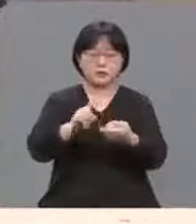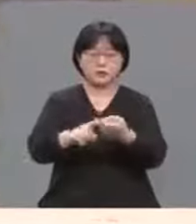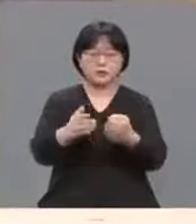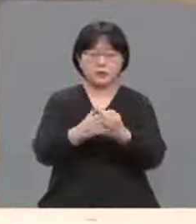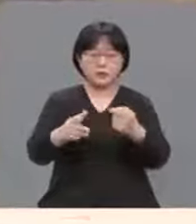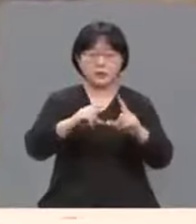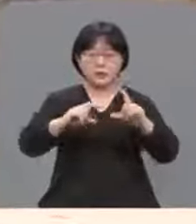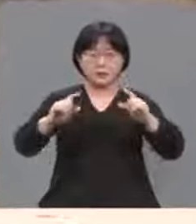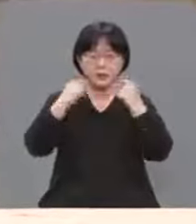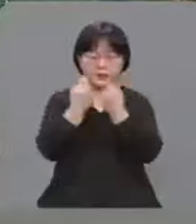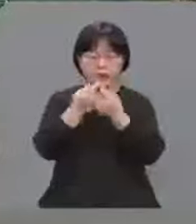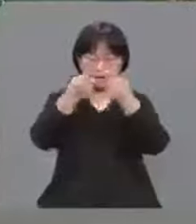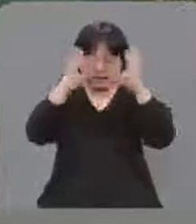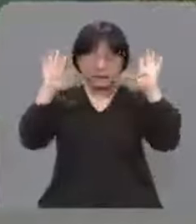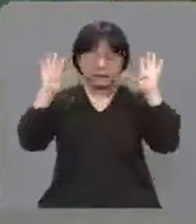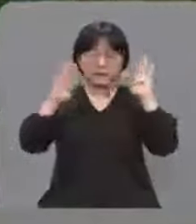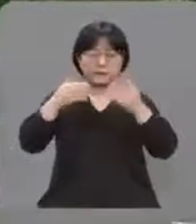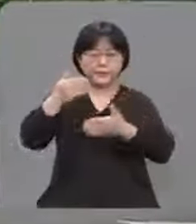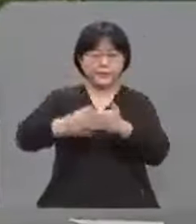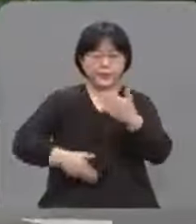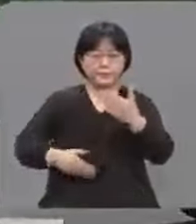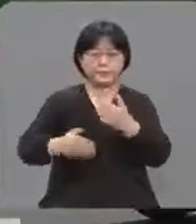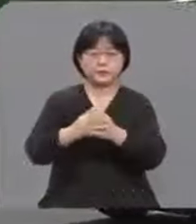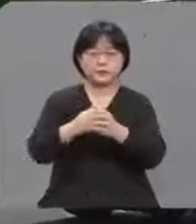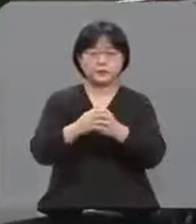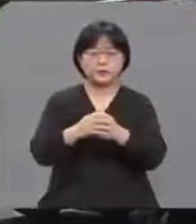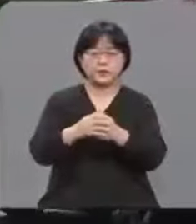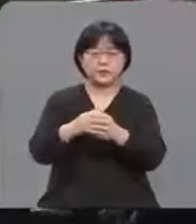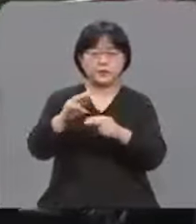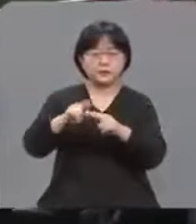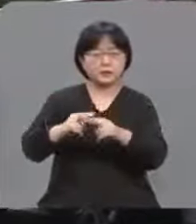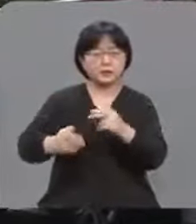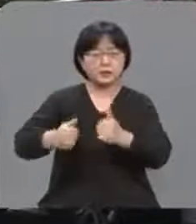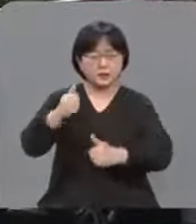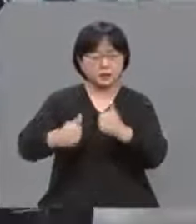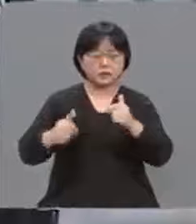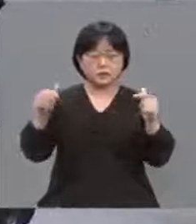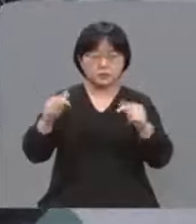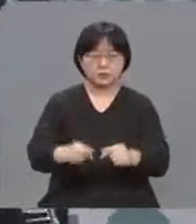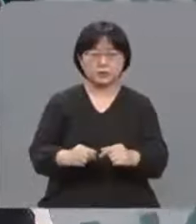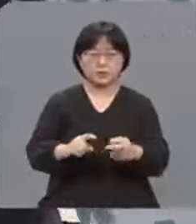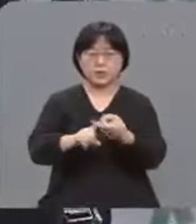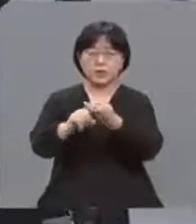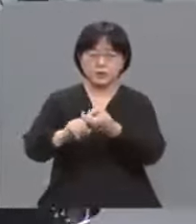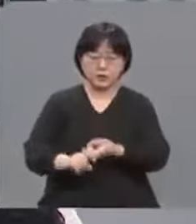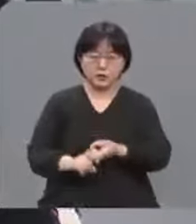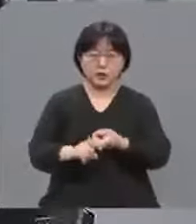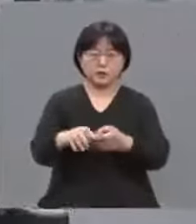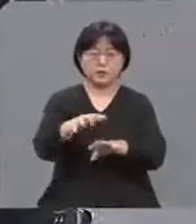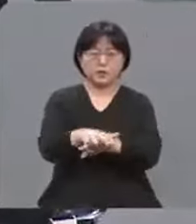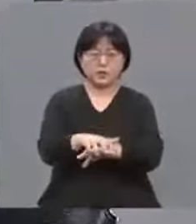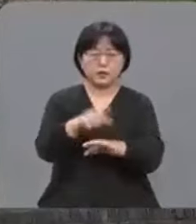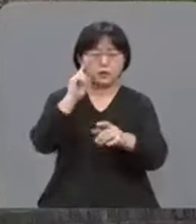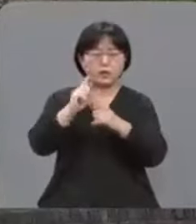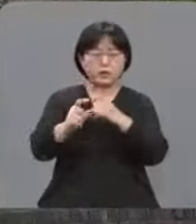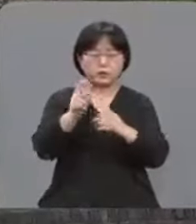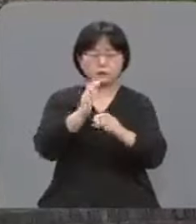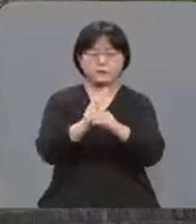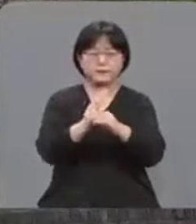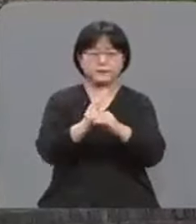때문에 일부 사립대학들은 남은 글로컬 대학의 자리 경쟁률을 줄이기 위해 연제 구을 고민하고